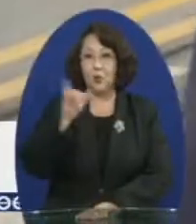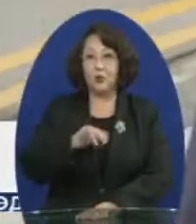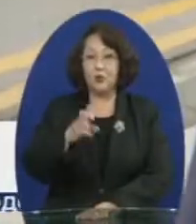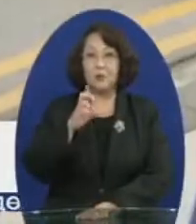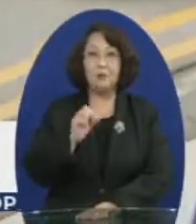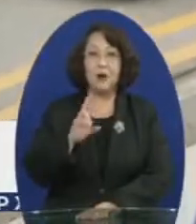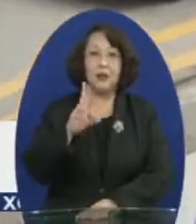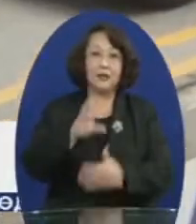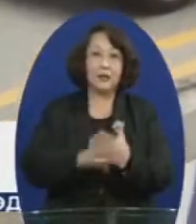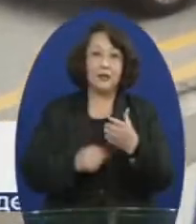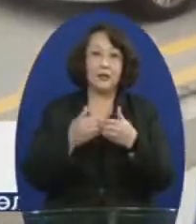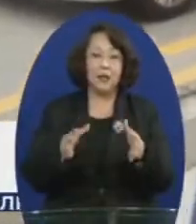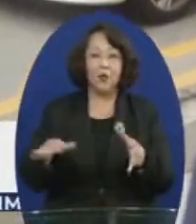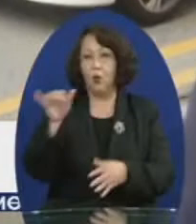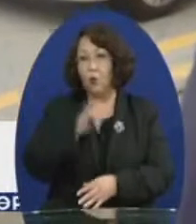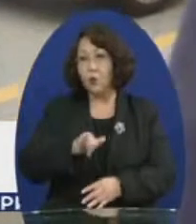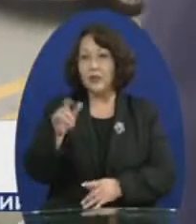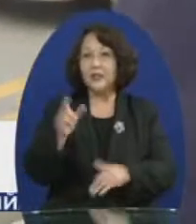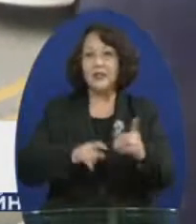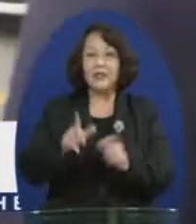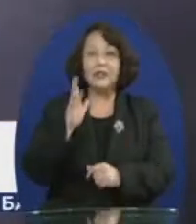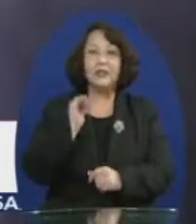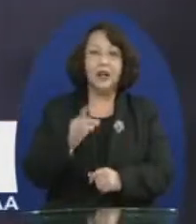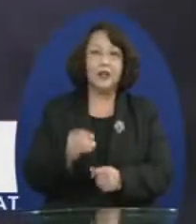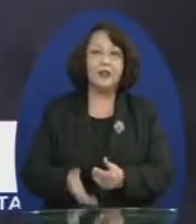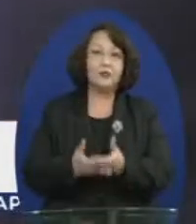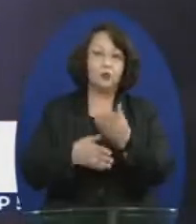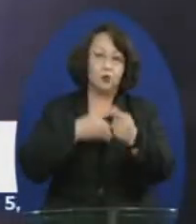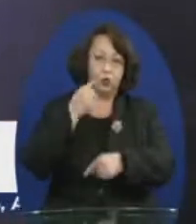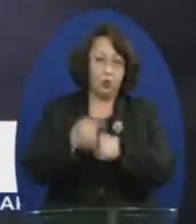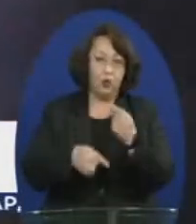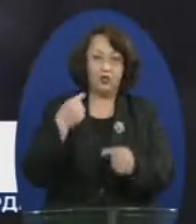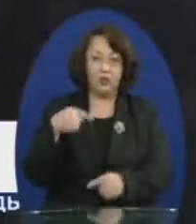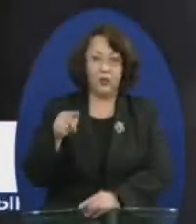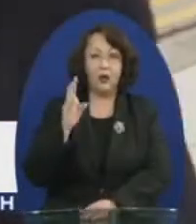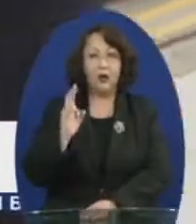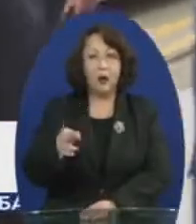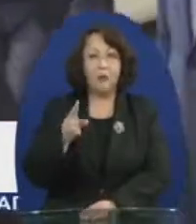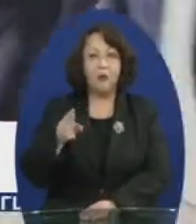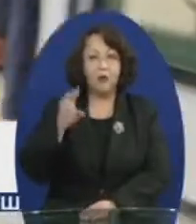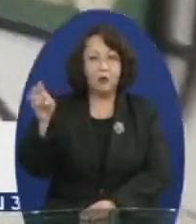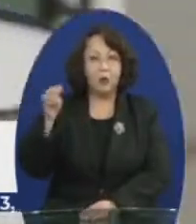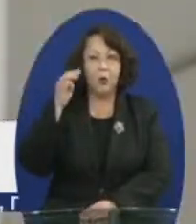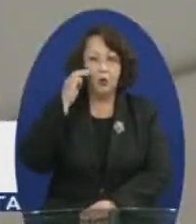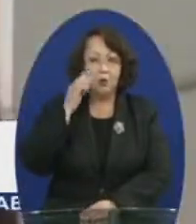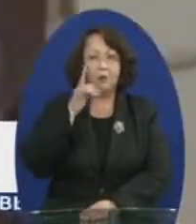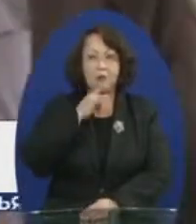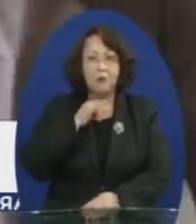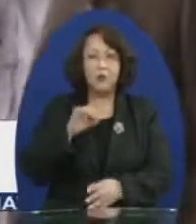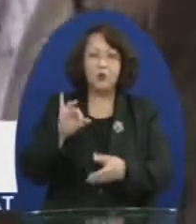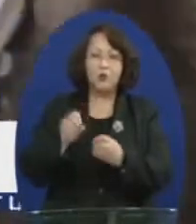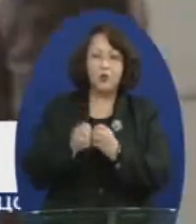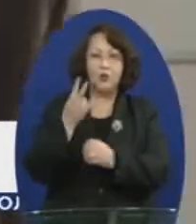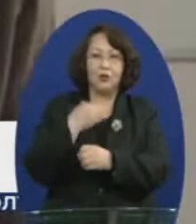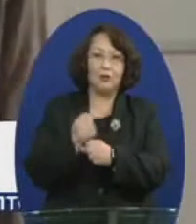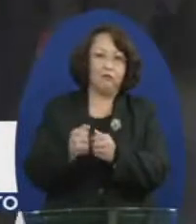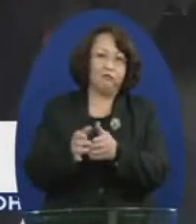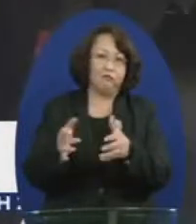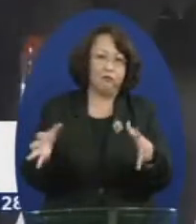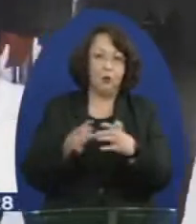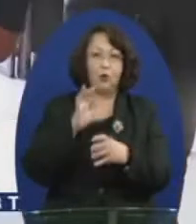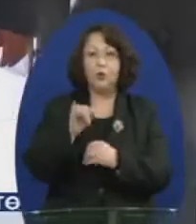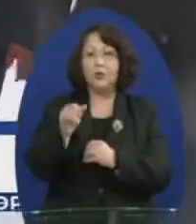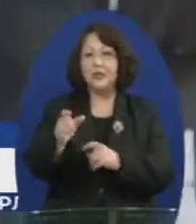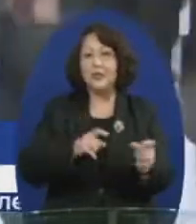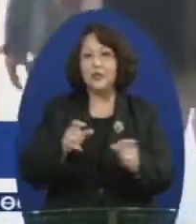Сингапур улс баялагын сан байгуулж, эх орныхоо эдийн засгийг хэрхэн тэтгэсэн талаар мөн Тимасик Холдинг төрийн өмчит компани байгуулж, улмаар өргөжин олон улсын